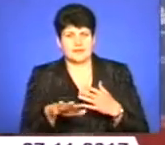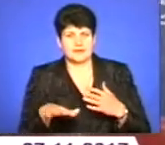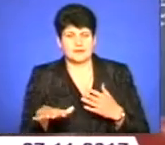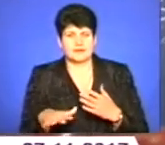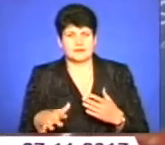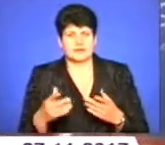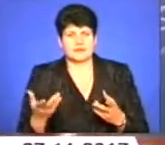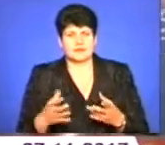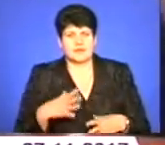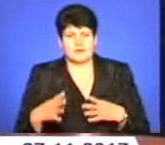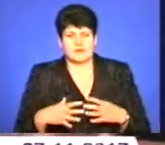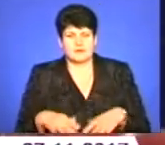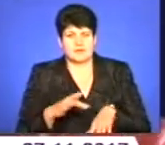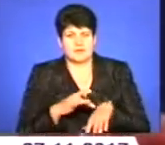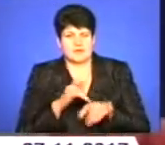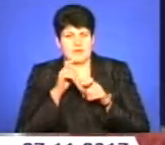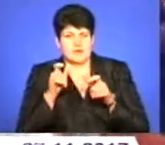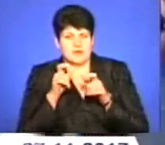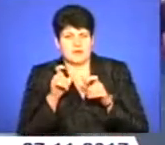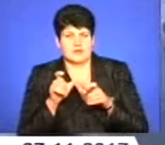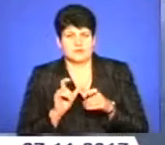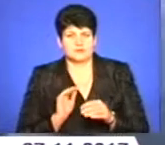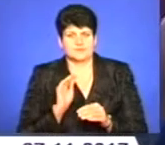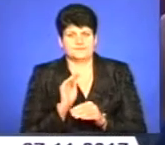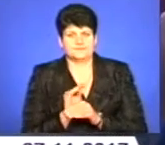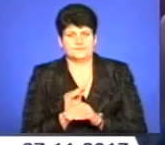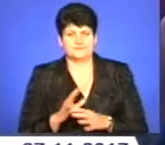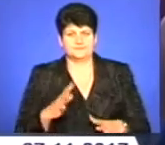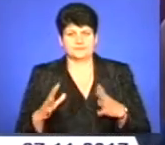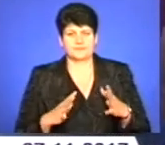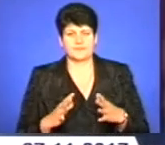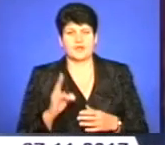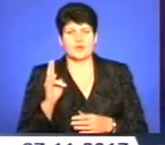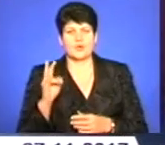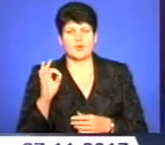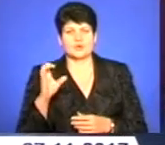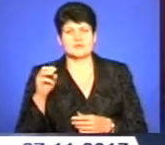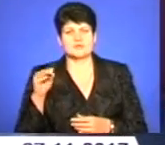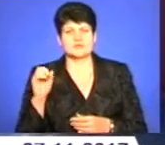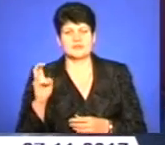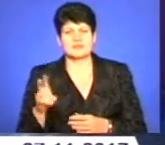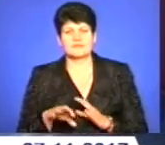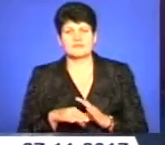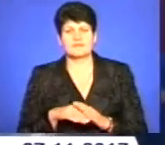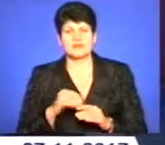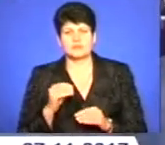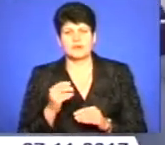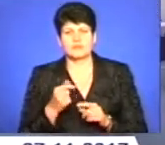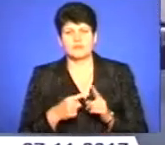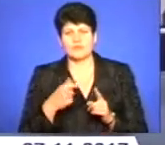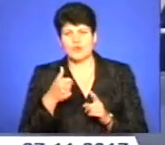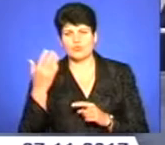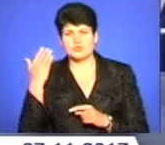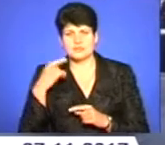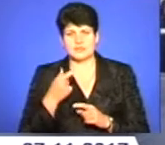підсилюється спалахом емоцій вболівальників, що додає їй експресії. Вадим Костик обрав для себе цей різновид боротьби лише півроку тому.